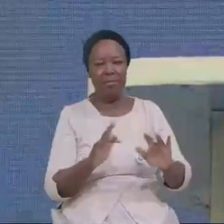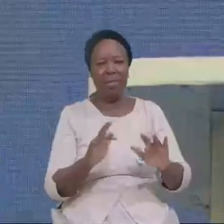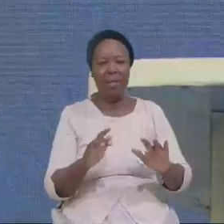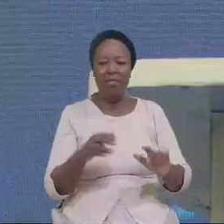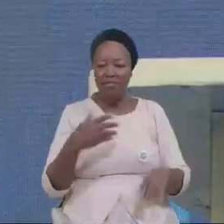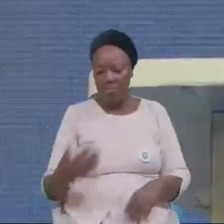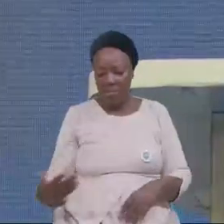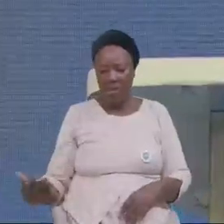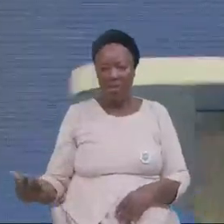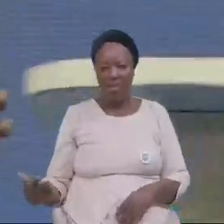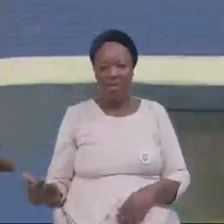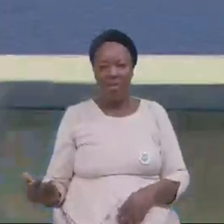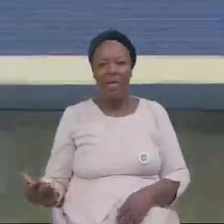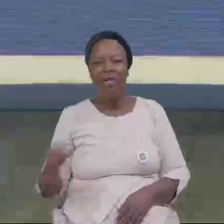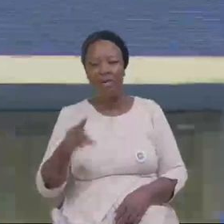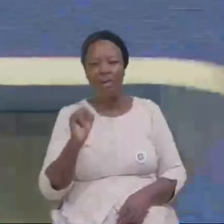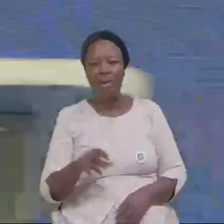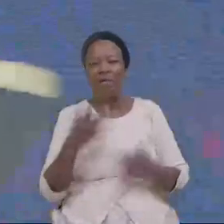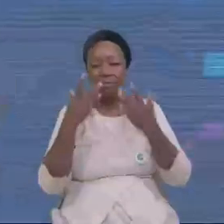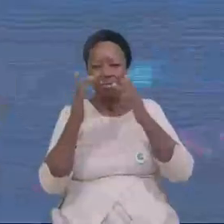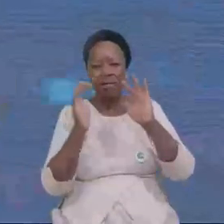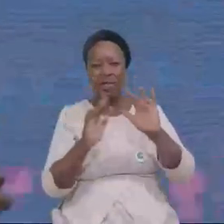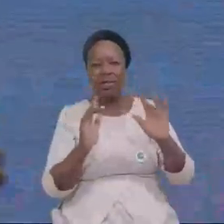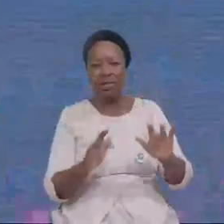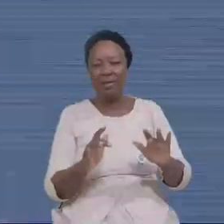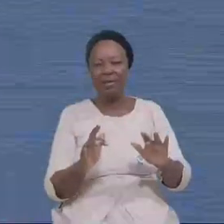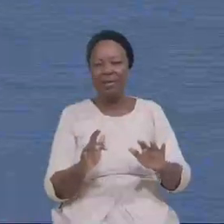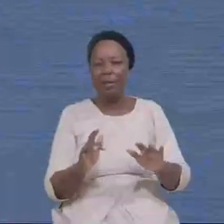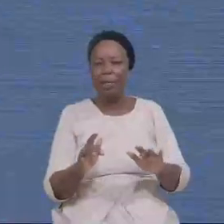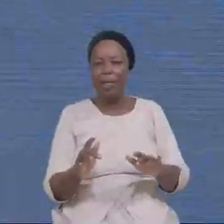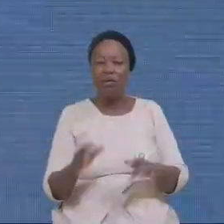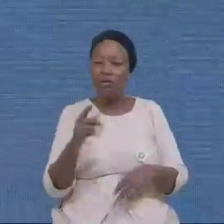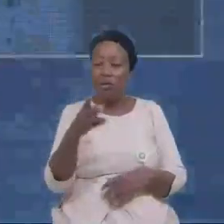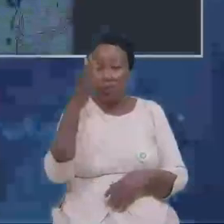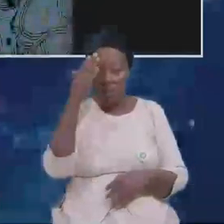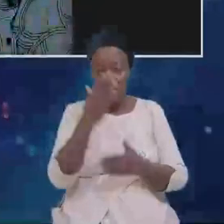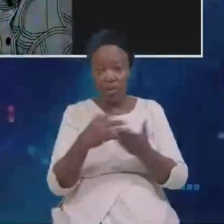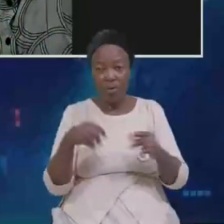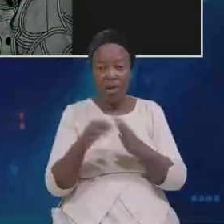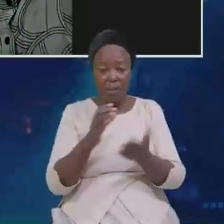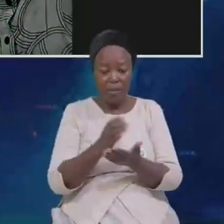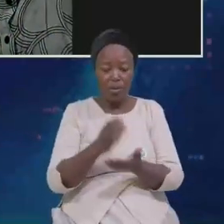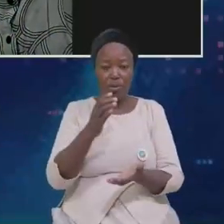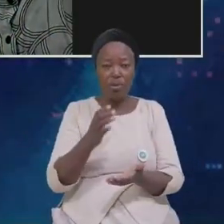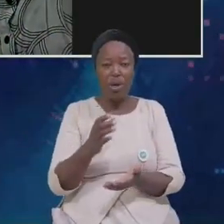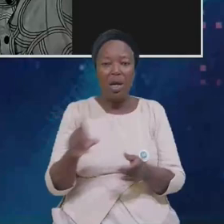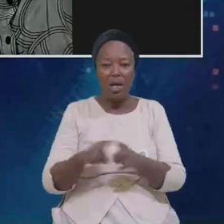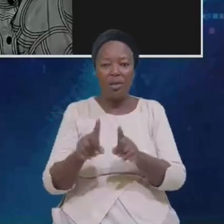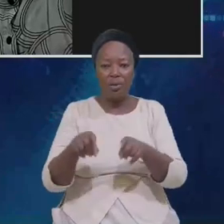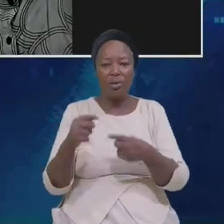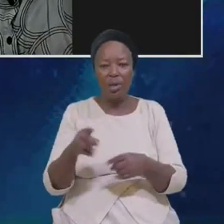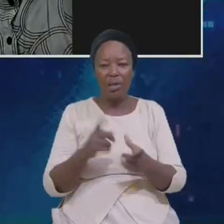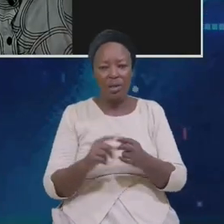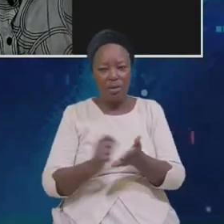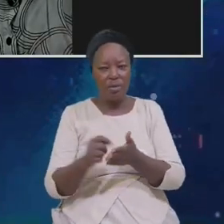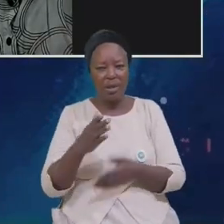Tu peux flatter les choses matérielles. Tu peux flatter quelque chose dans la bouteille comme tu descends